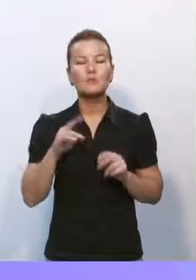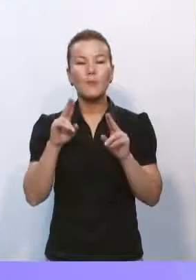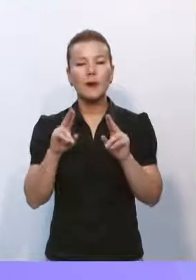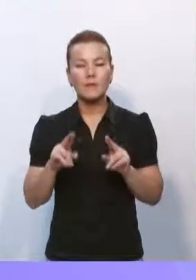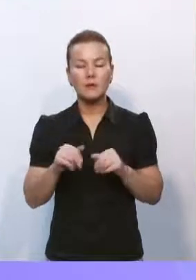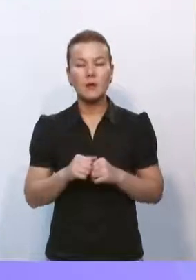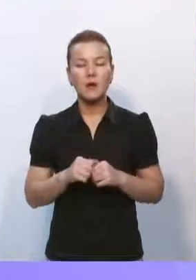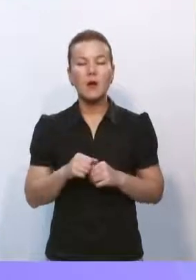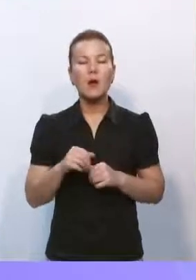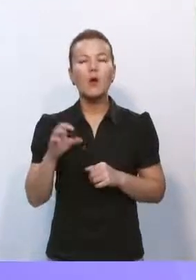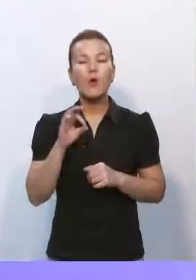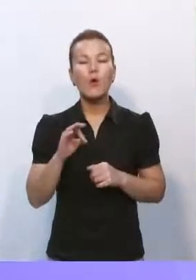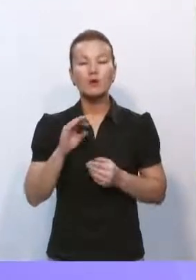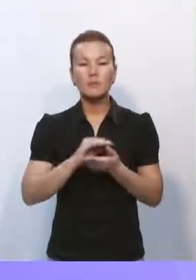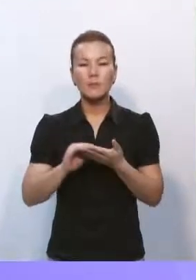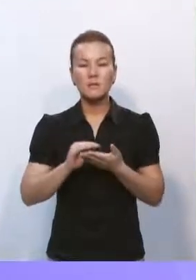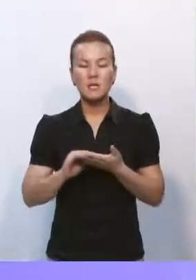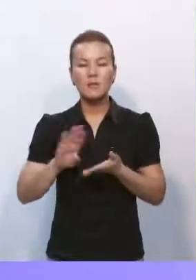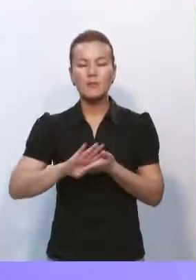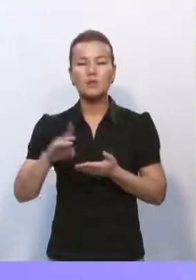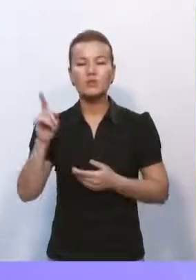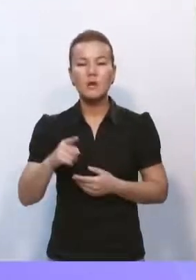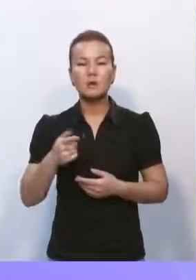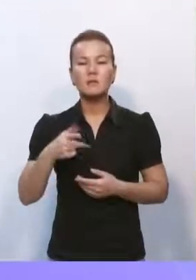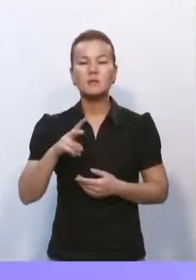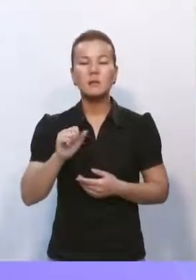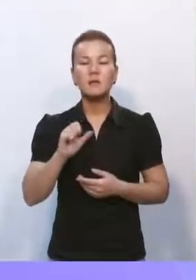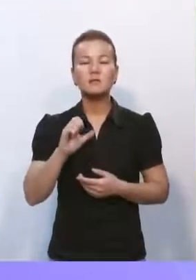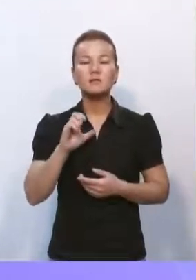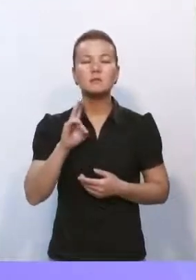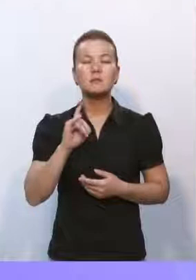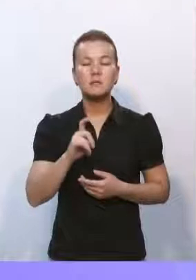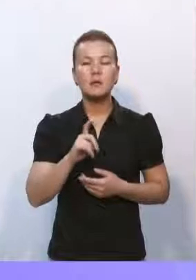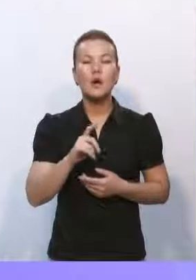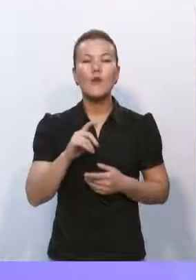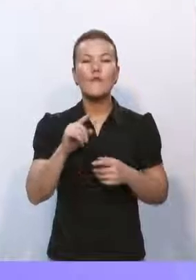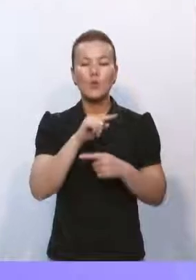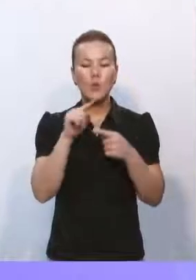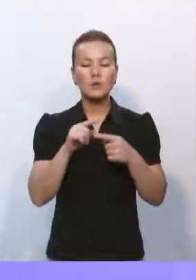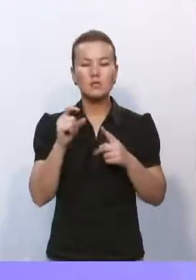правило о написании безударных гласных в корне слова.